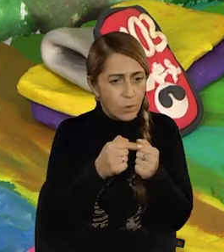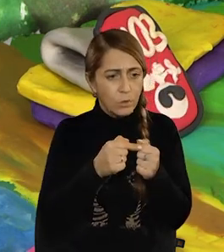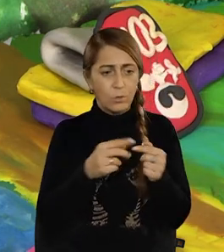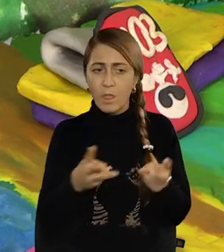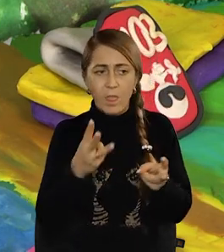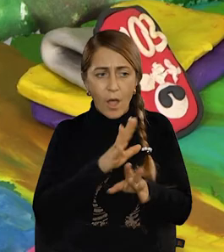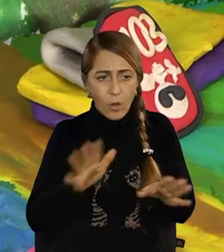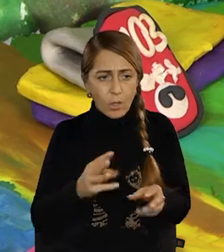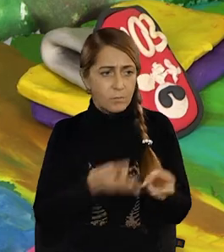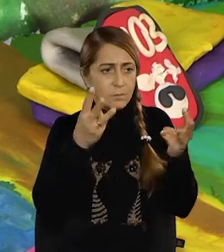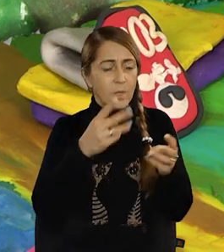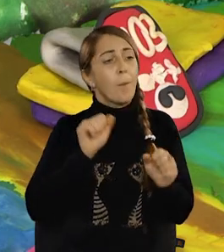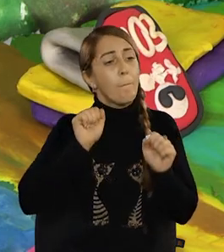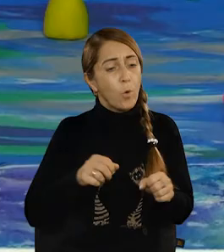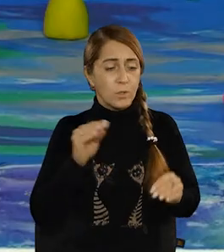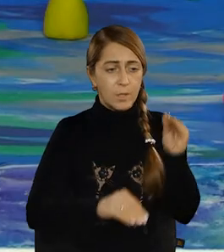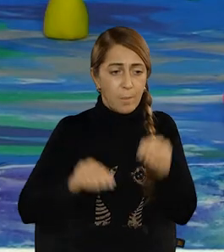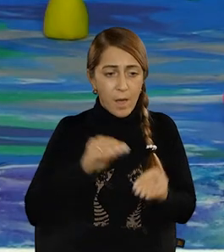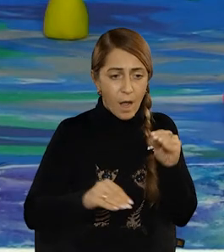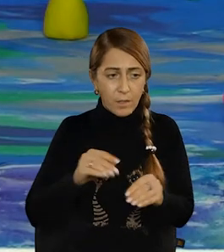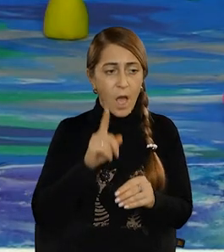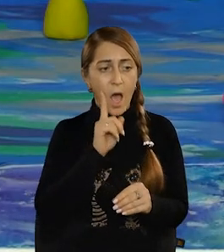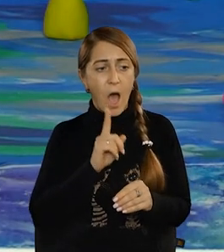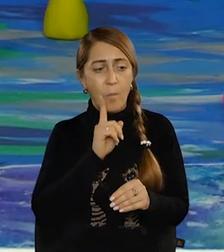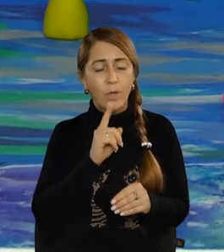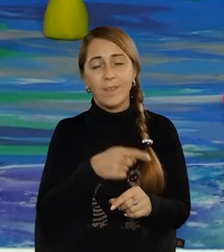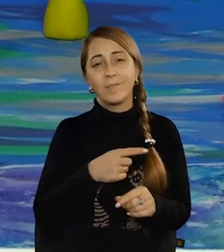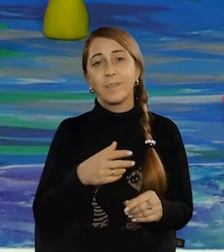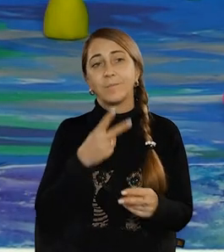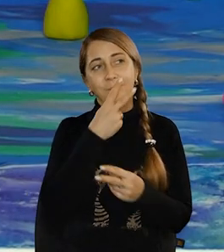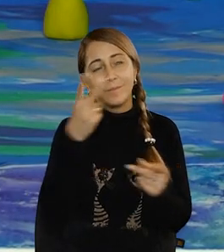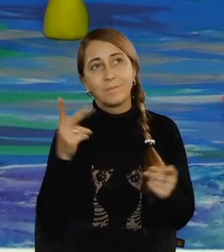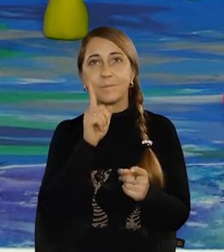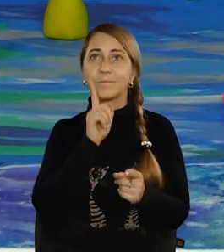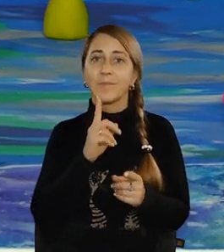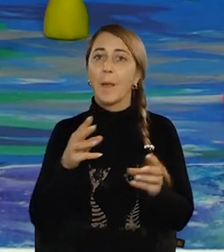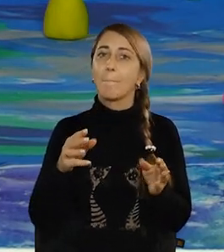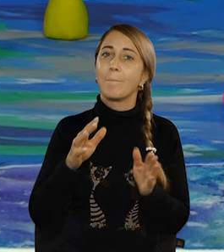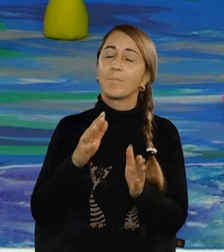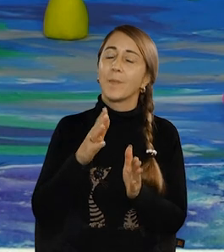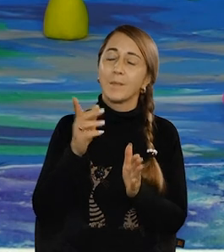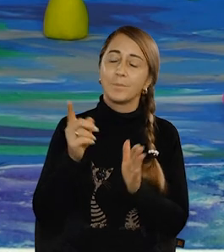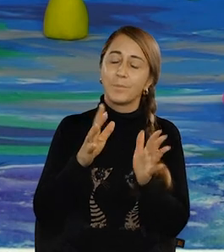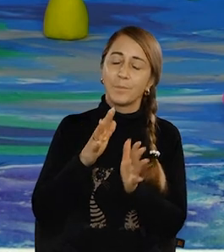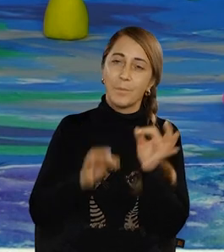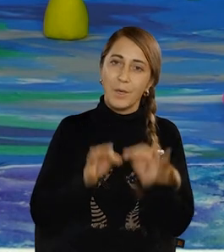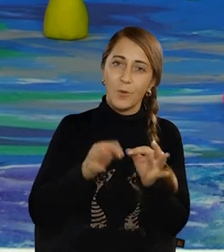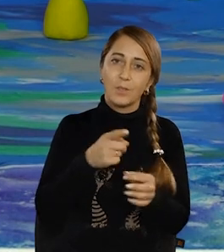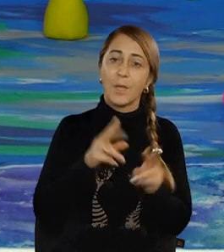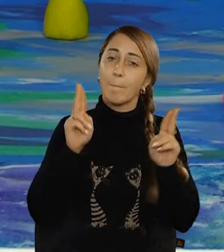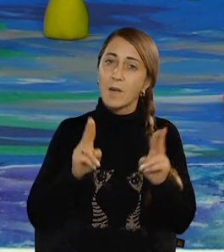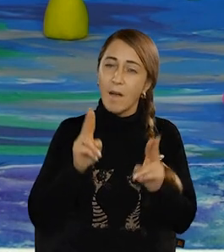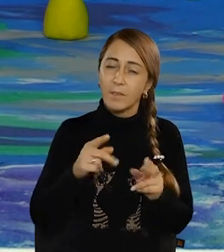горить та не димить, можна збиратися. А поки насолоджуйтеся природою і пам'ятайте елементарні правила, які